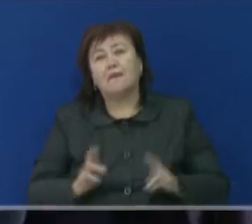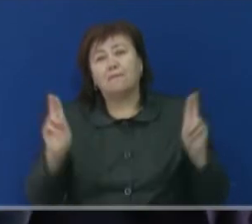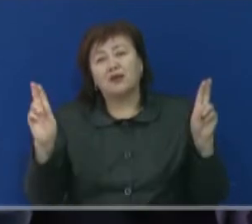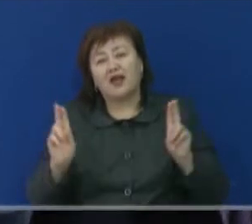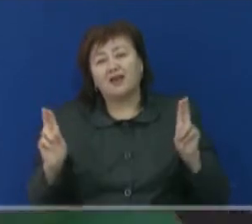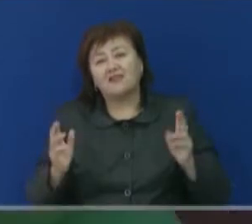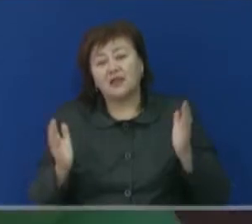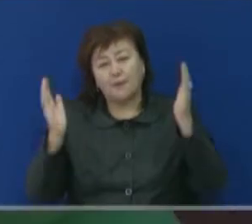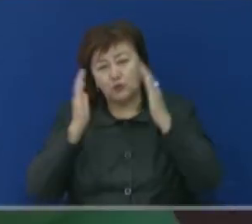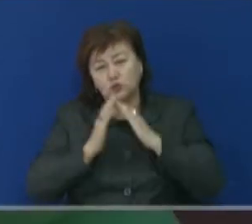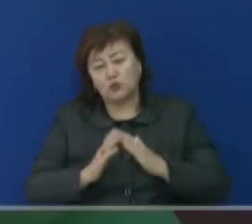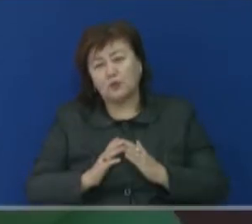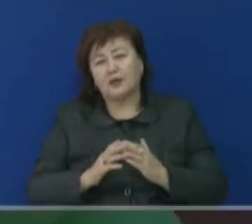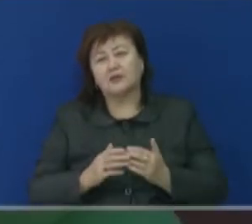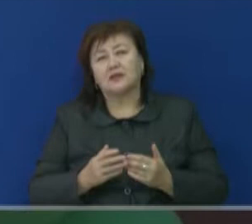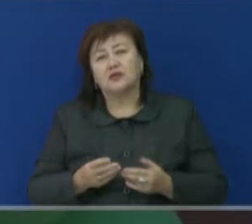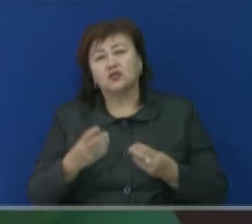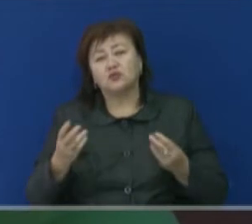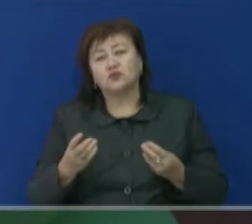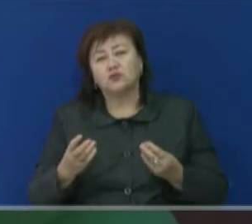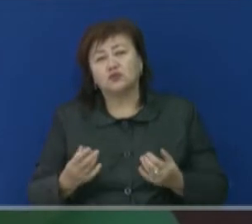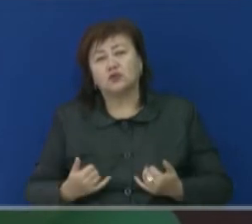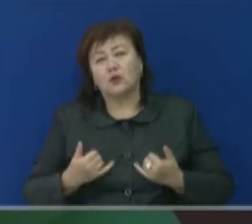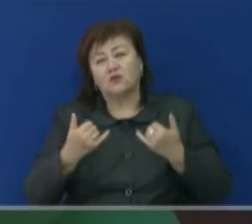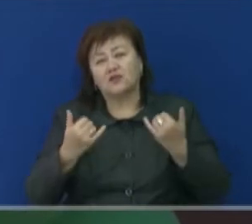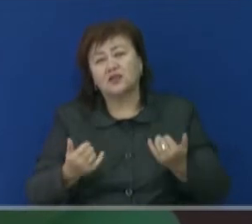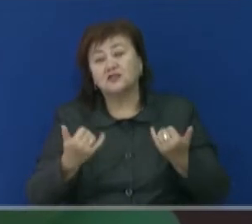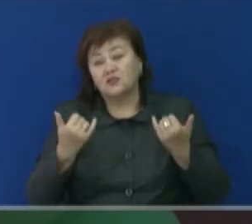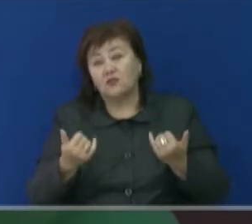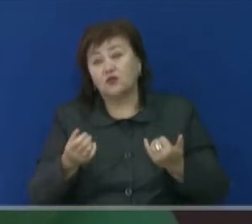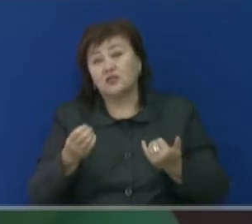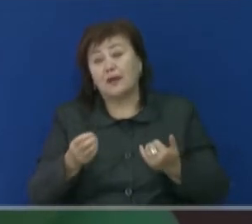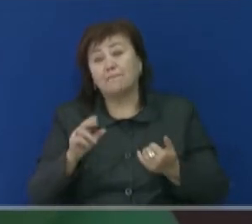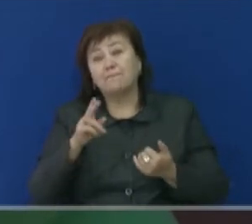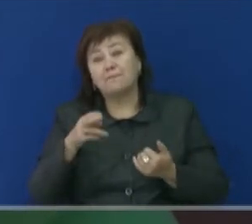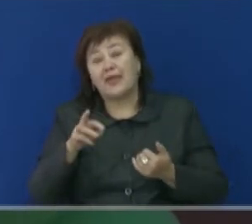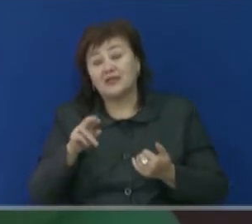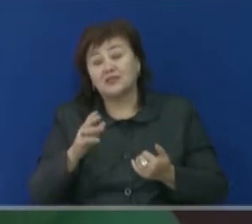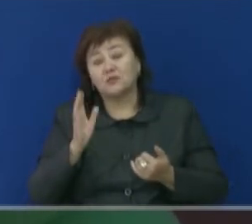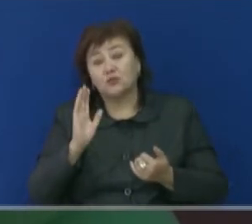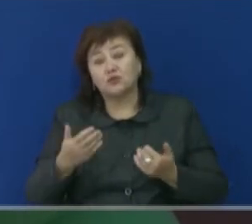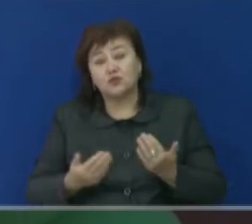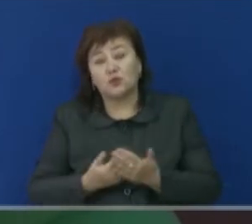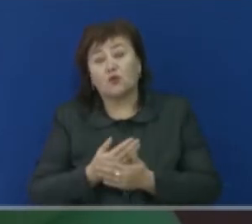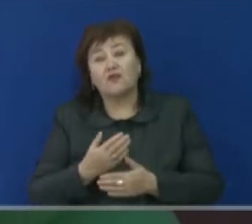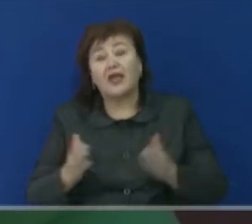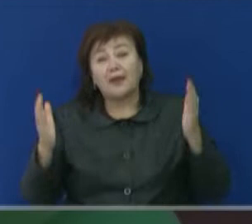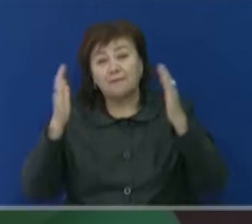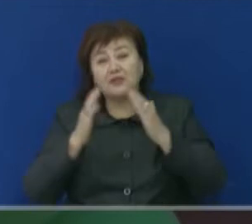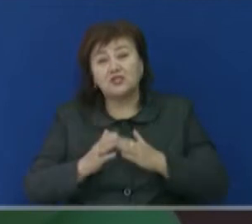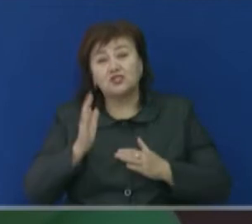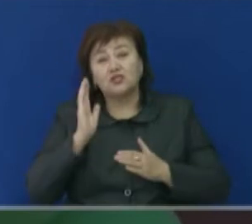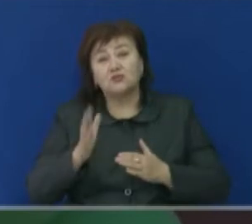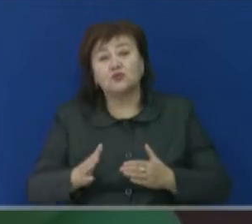тағала ниетімізді, тілегімізді қабыл етсін, жұма мұбарақ болсын, жаңа мешітіміз құтты болсын, жамағат